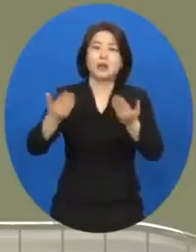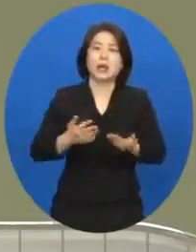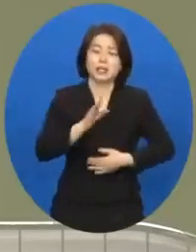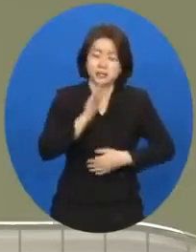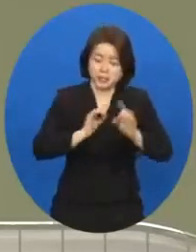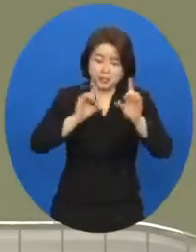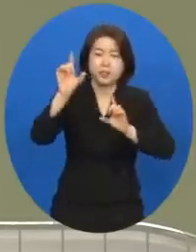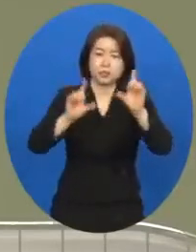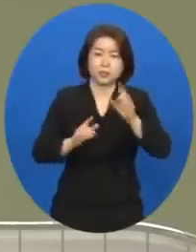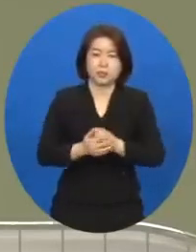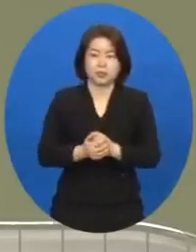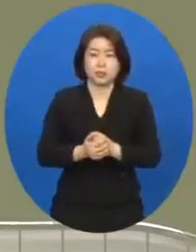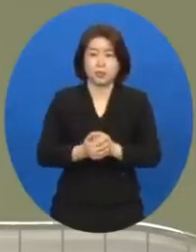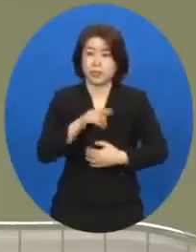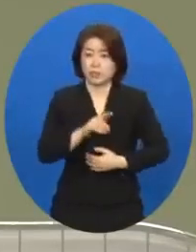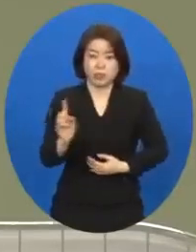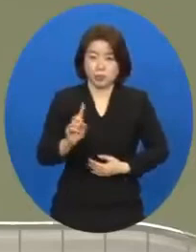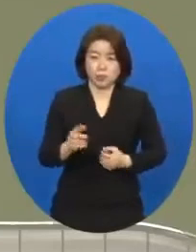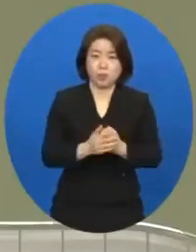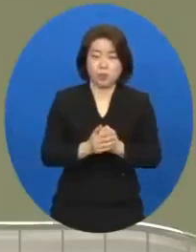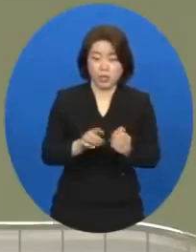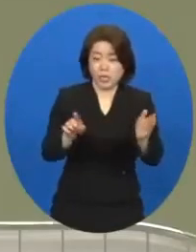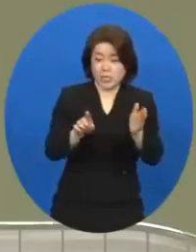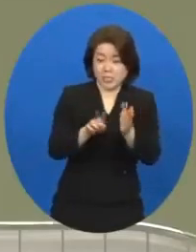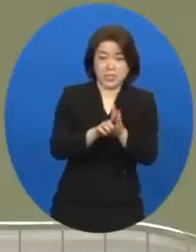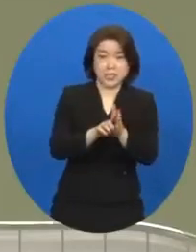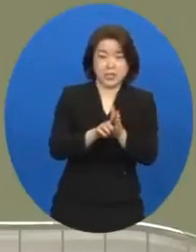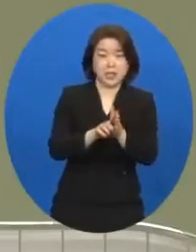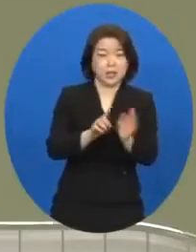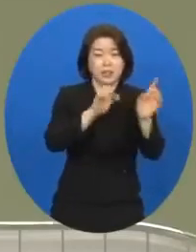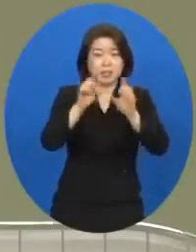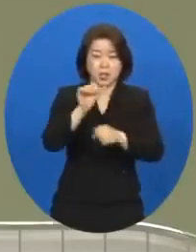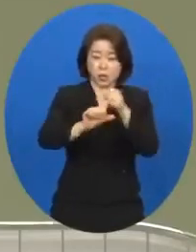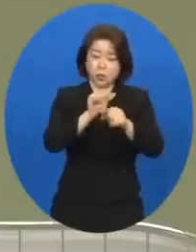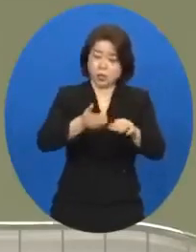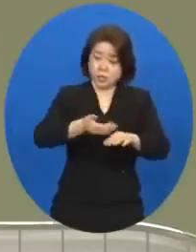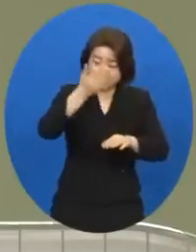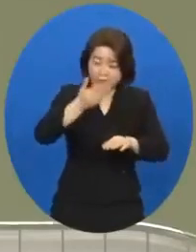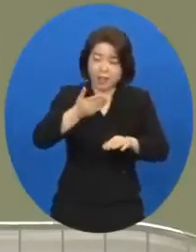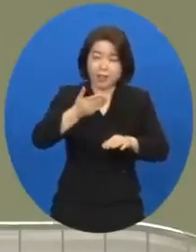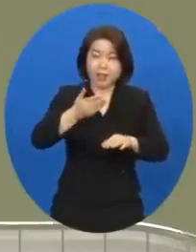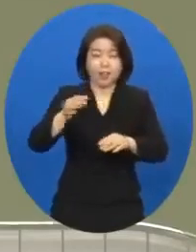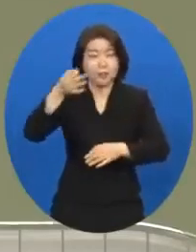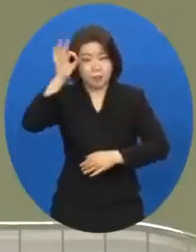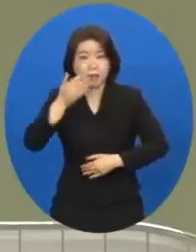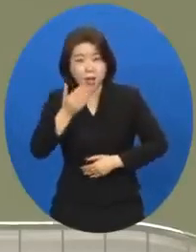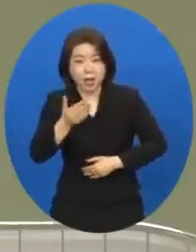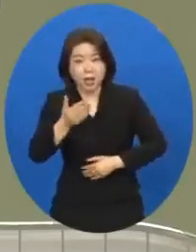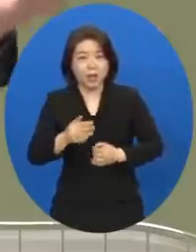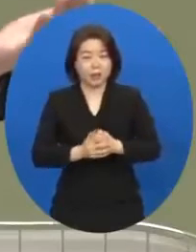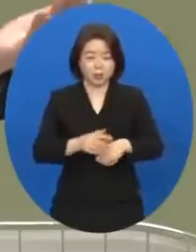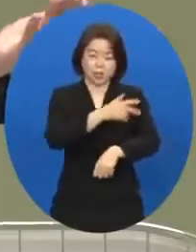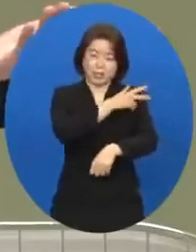실상이에요. 아니, 그걸 무슨 신앙생활 5년 이상은 해야 깨닫는 겁니까? 무슨 집사, 장로